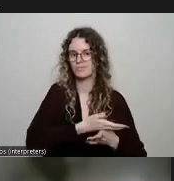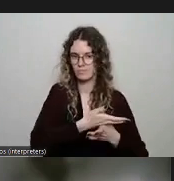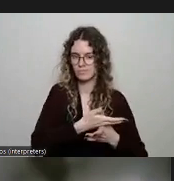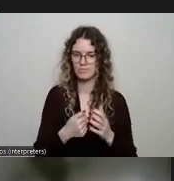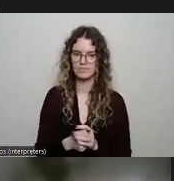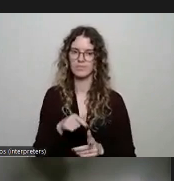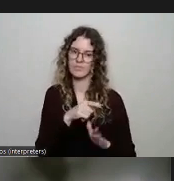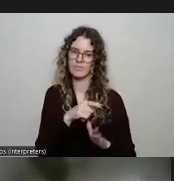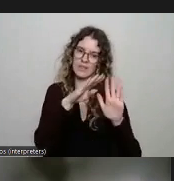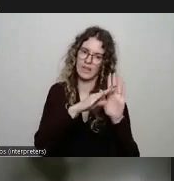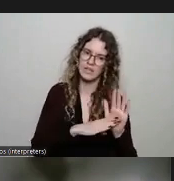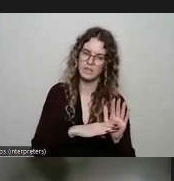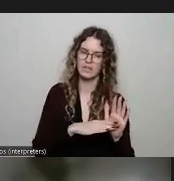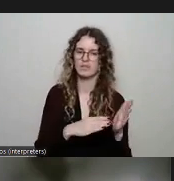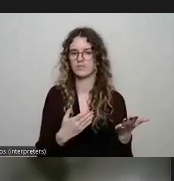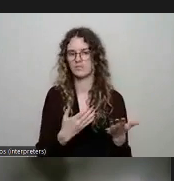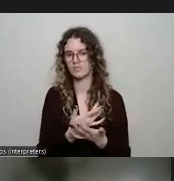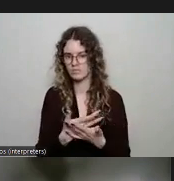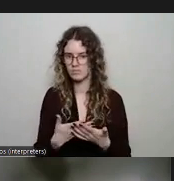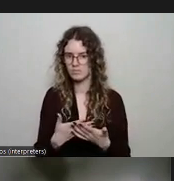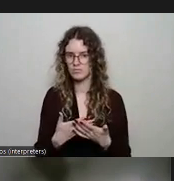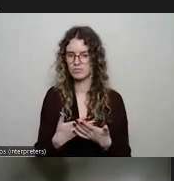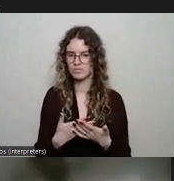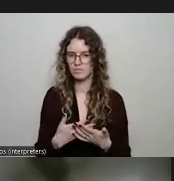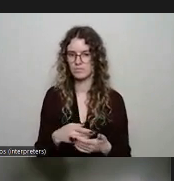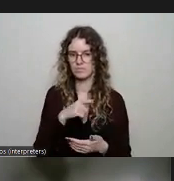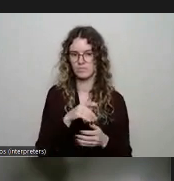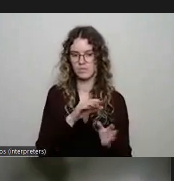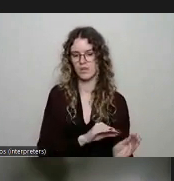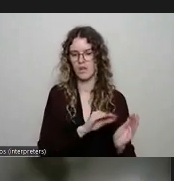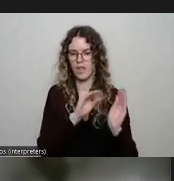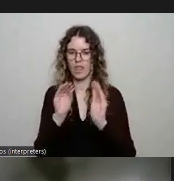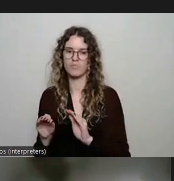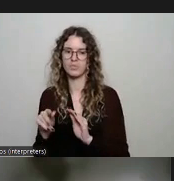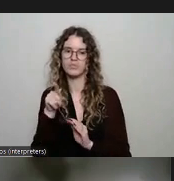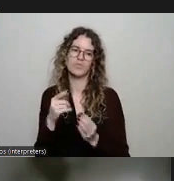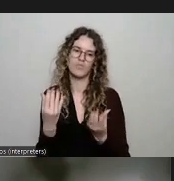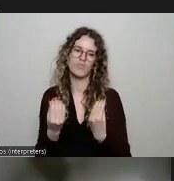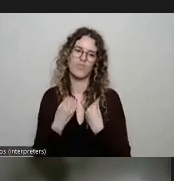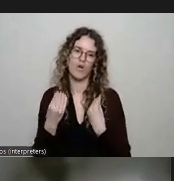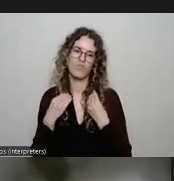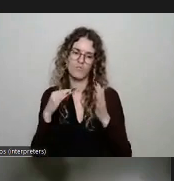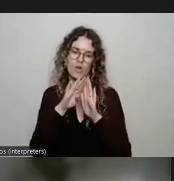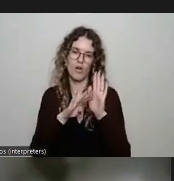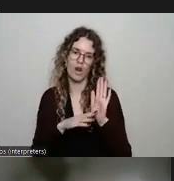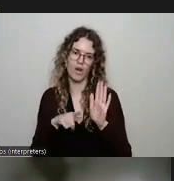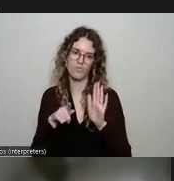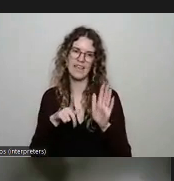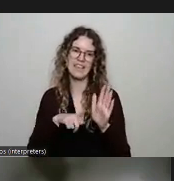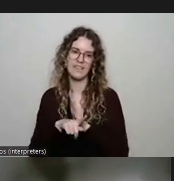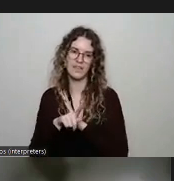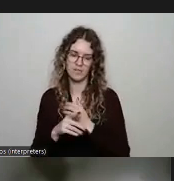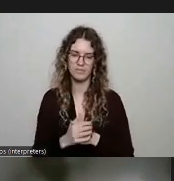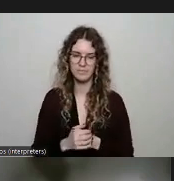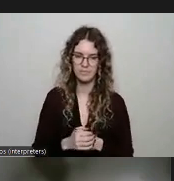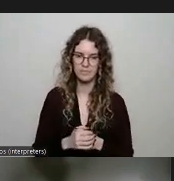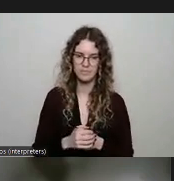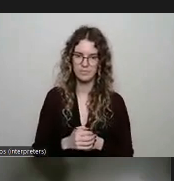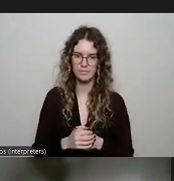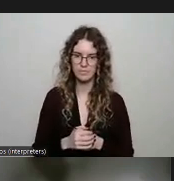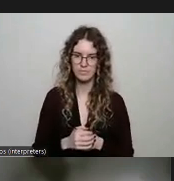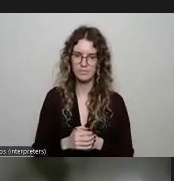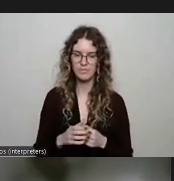taisyklių ir persikėlė į mokamo programas, į jų įvadą. Tai čia buvo dėl to pirmo klausimo, o kitas buvo,